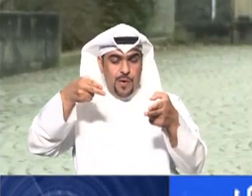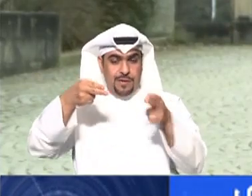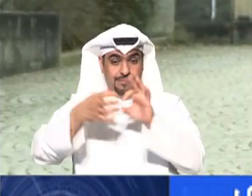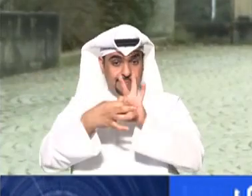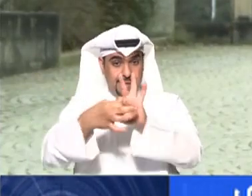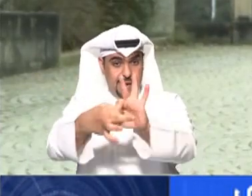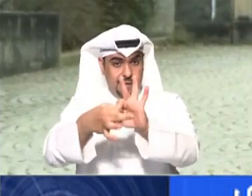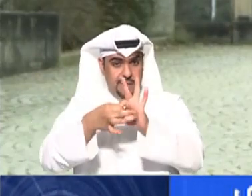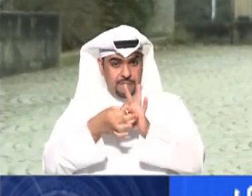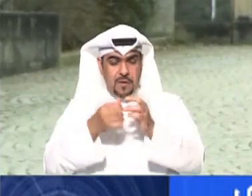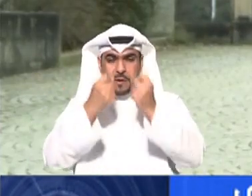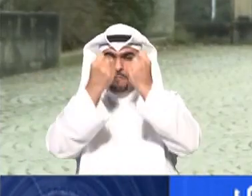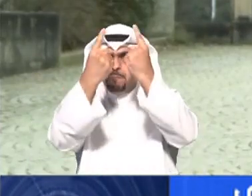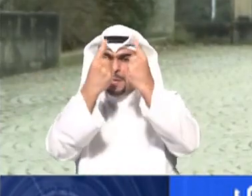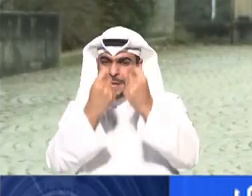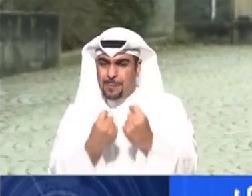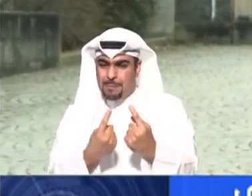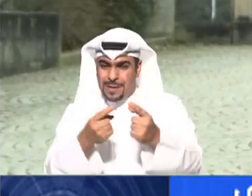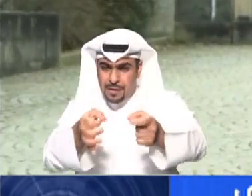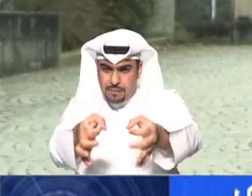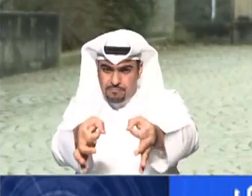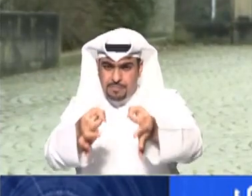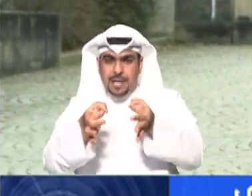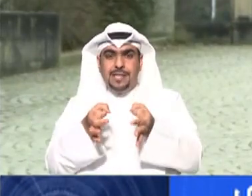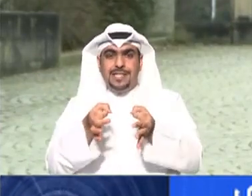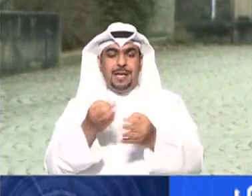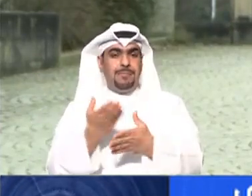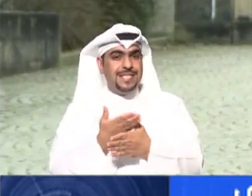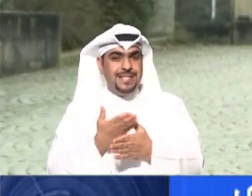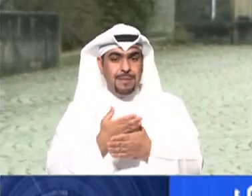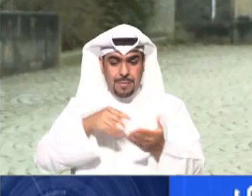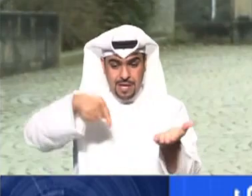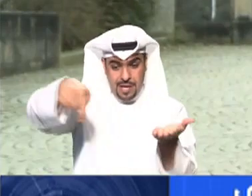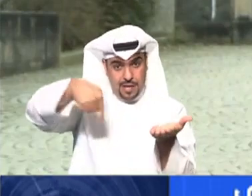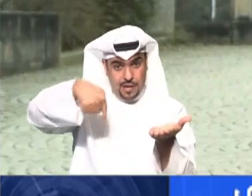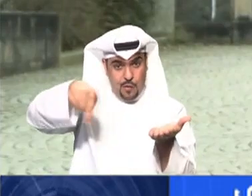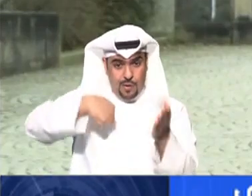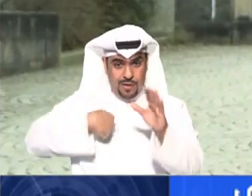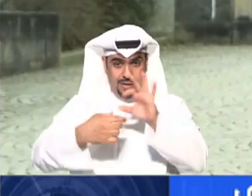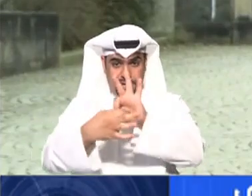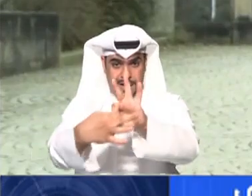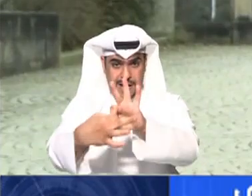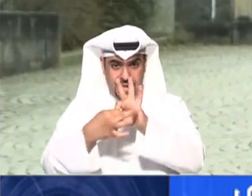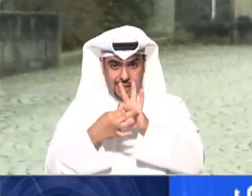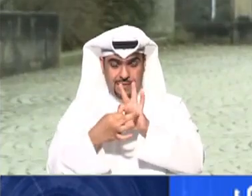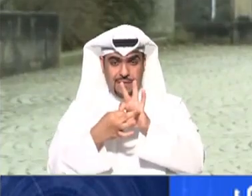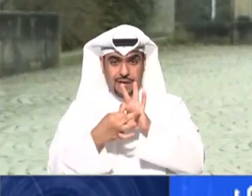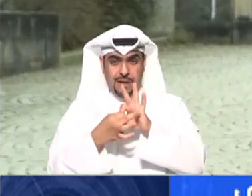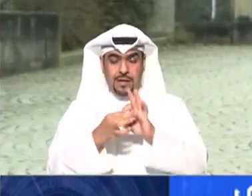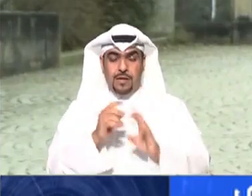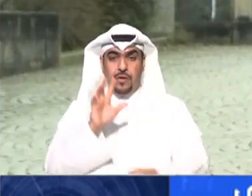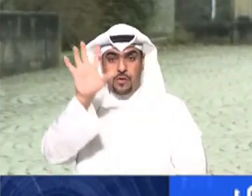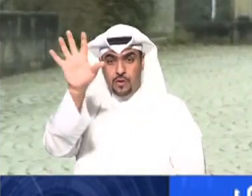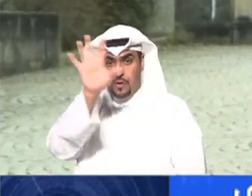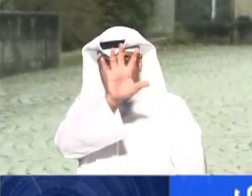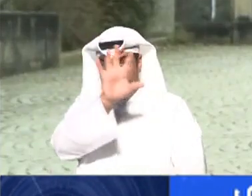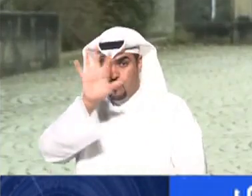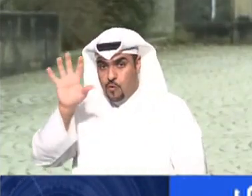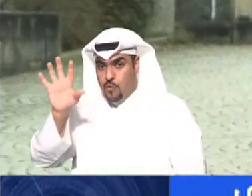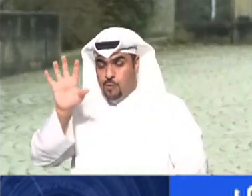تماشيا كليا مع كافة معايير ومتطلبات المؤسسات الأوروبية